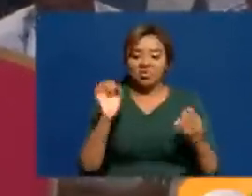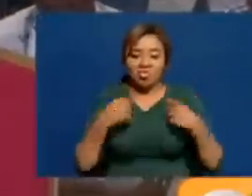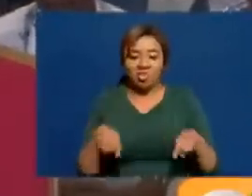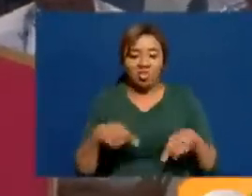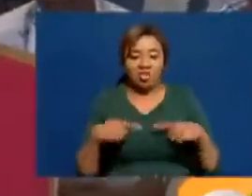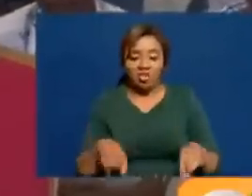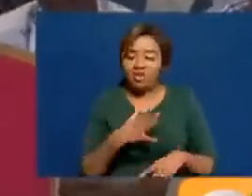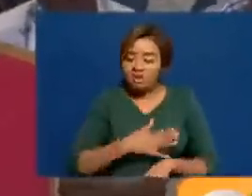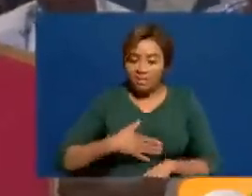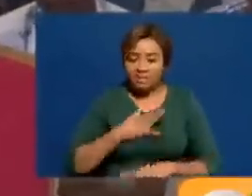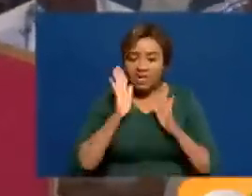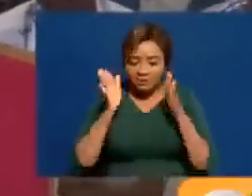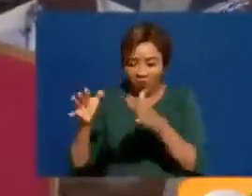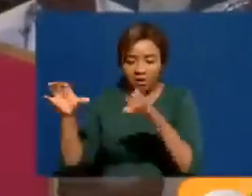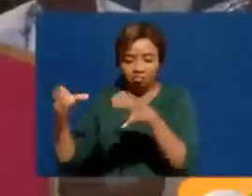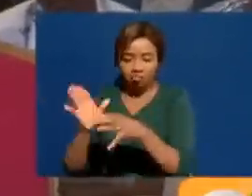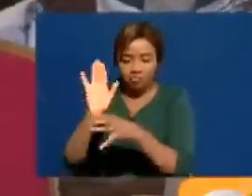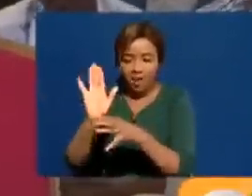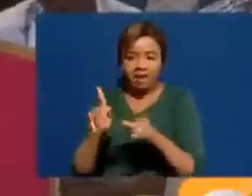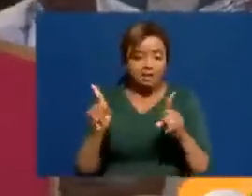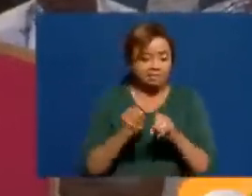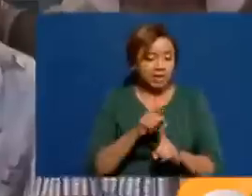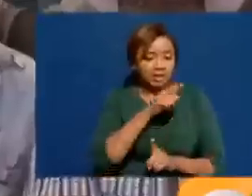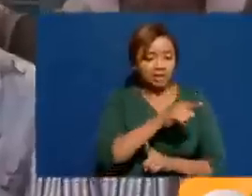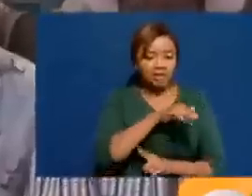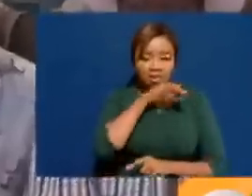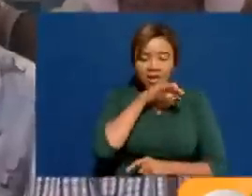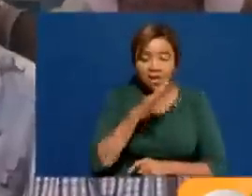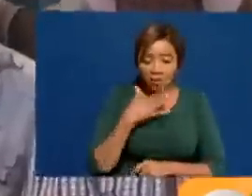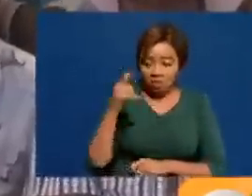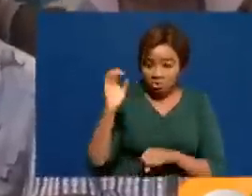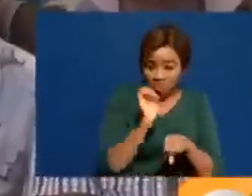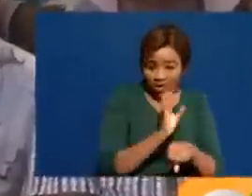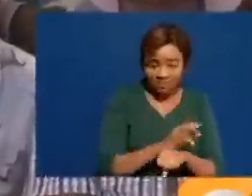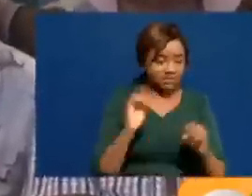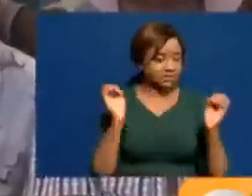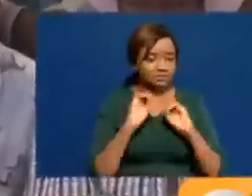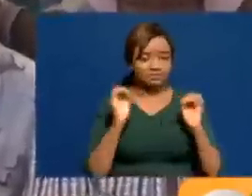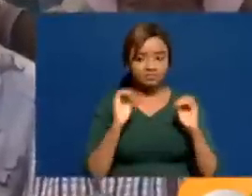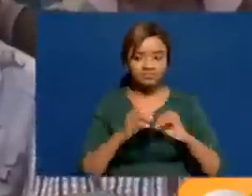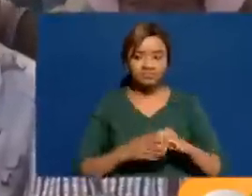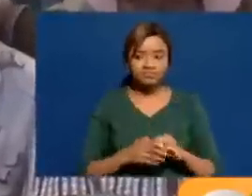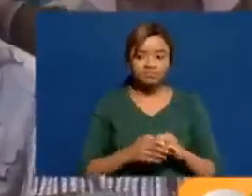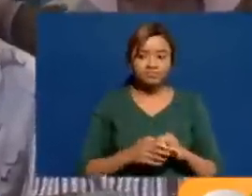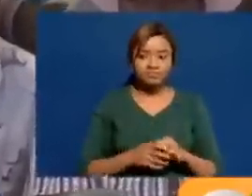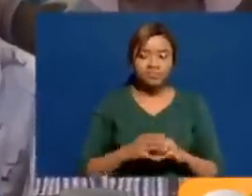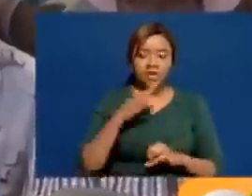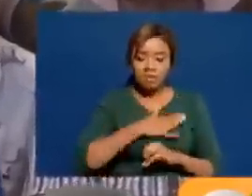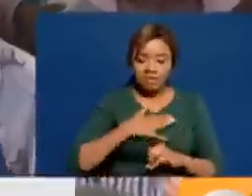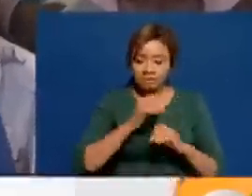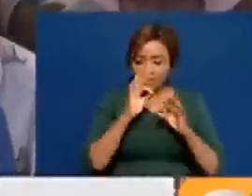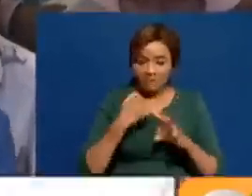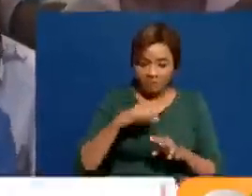wafuasi wako. Baba hahitaji ushauri wako. Tusiharibu ushindi wa baba. Kama ni